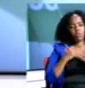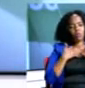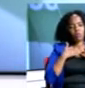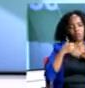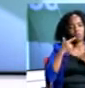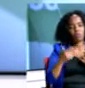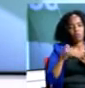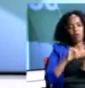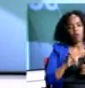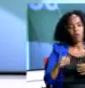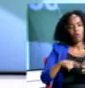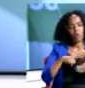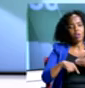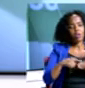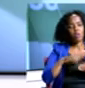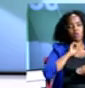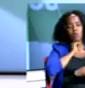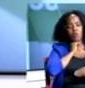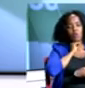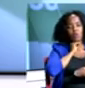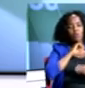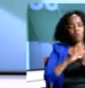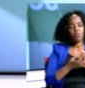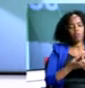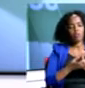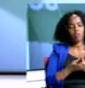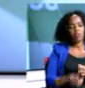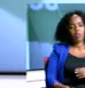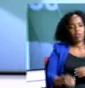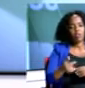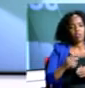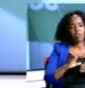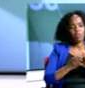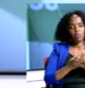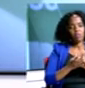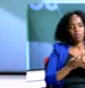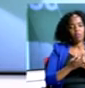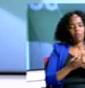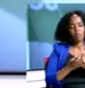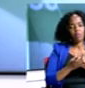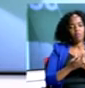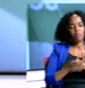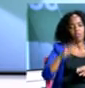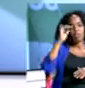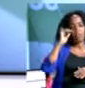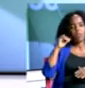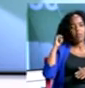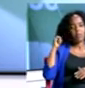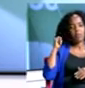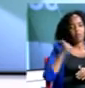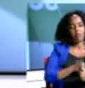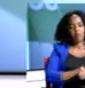centering kunini akumna no romialetti emergency operation center da mejira emergency operation centering kunini dimkan fan